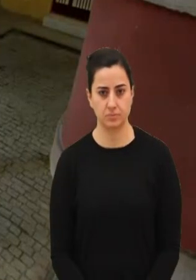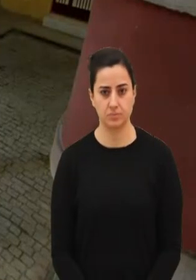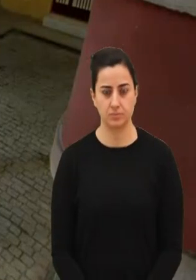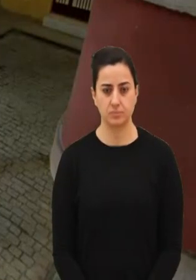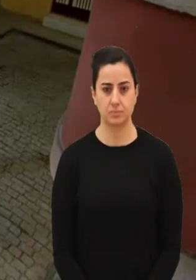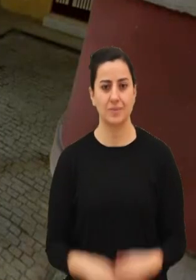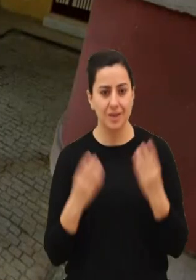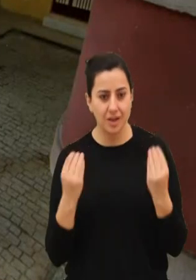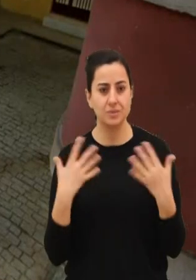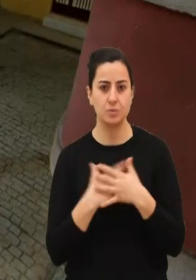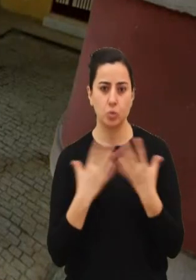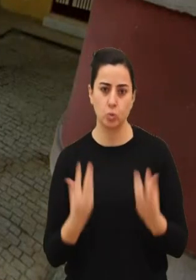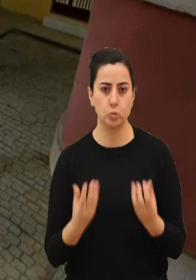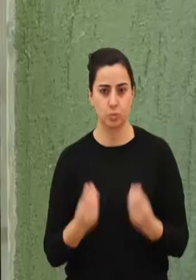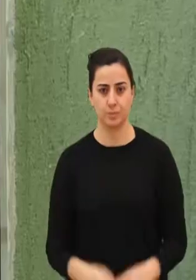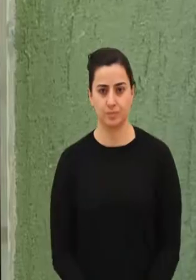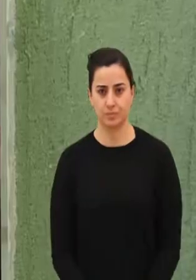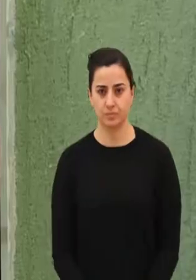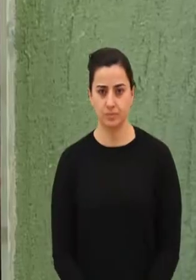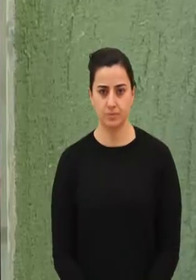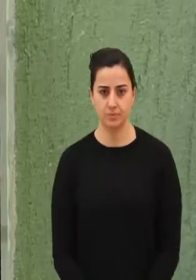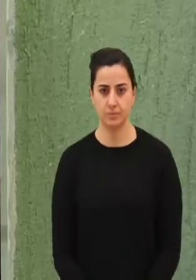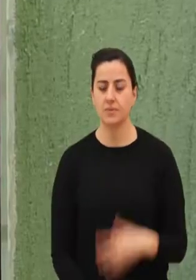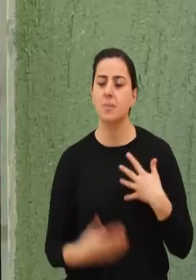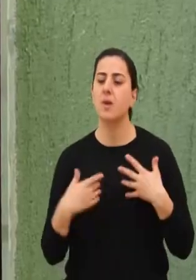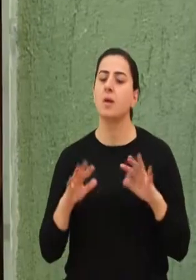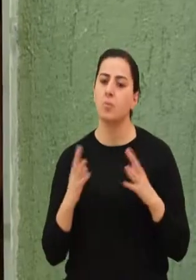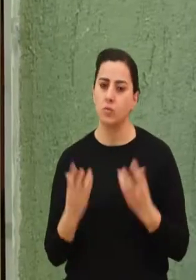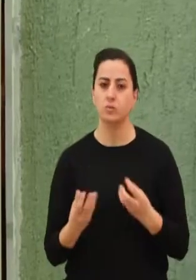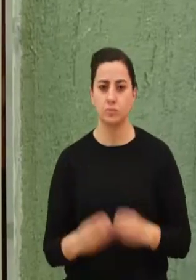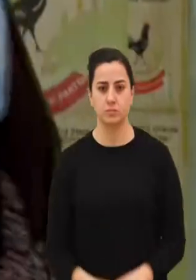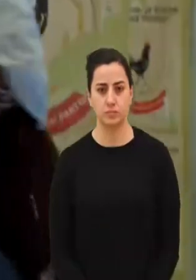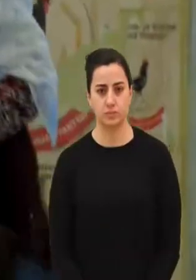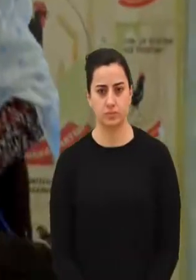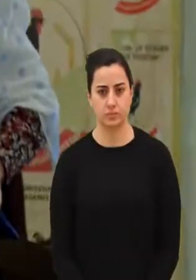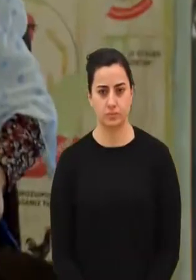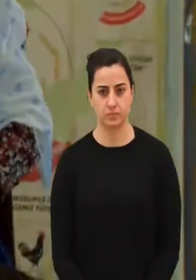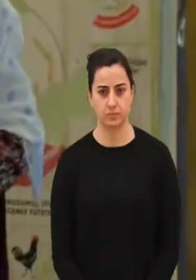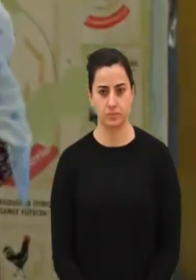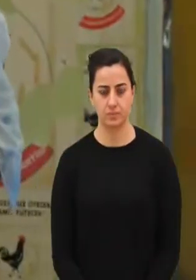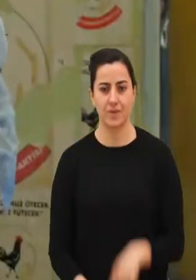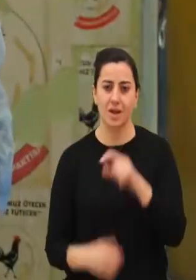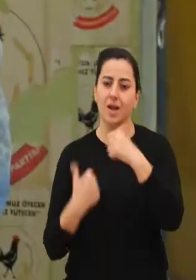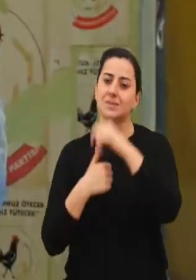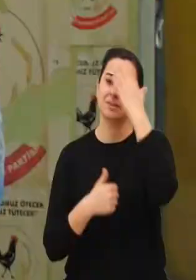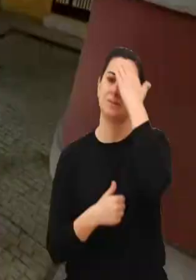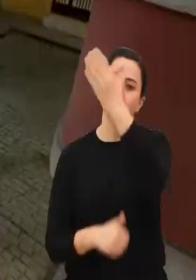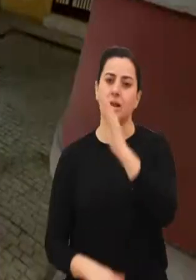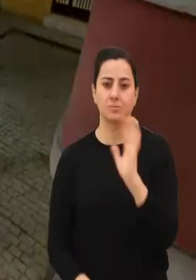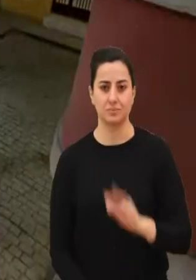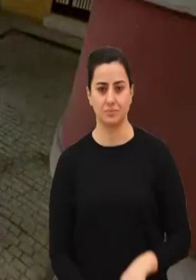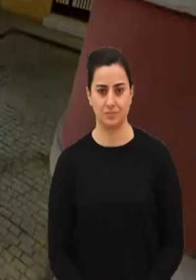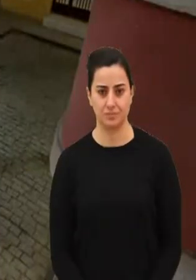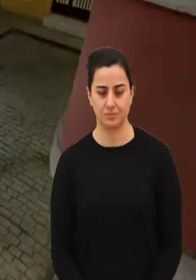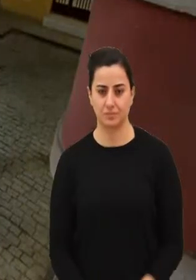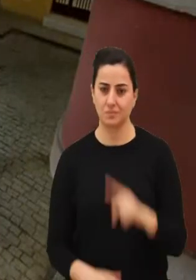Tamam. Hadi iyi akşamlar. Hadi. Merak etme Zahmet. Merak etme sen, merak etme. Tamam, hadi. Hadi Karina selam süle oradan.